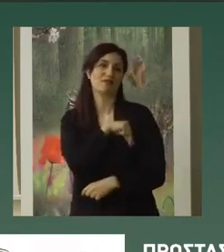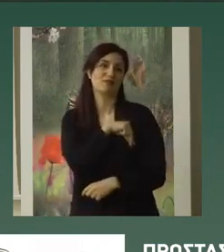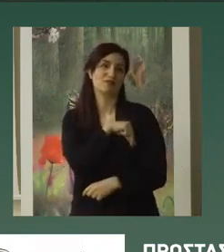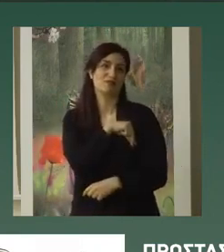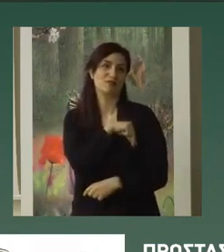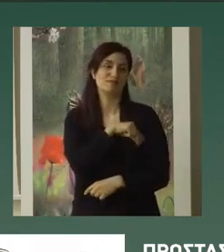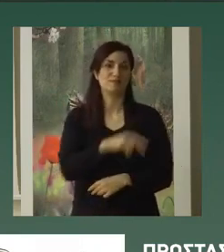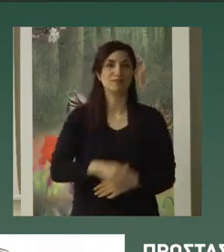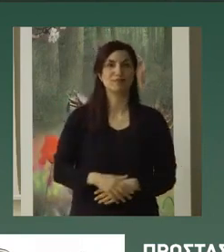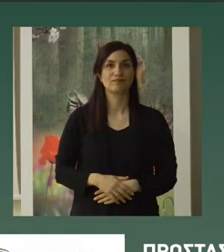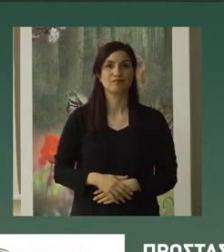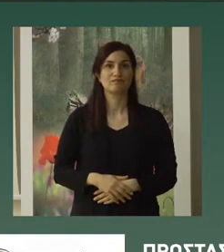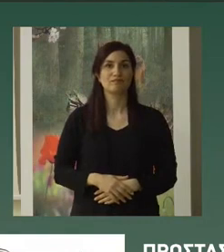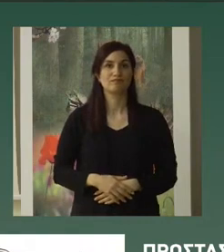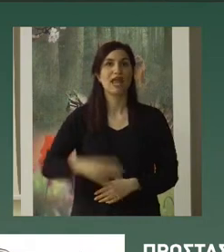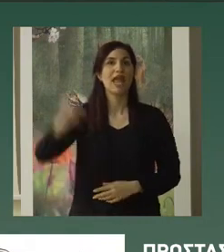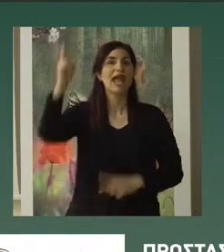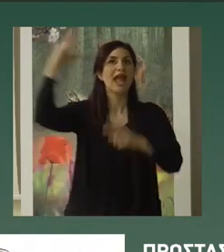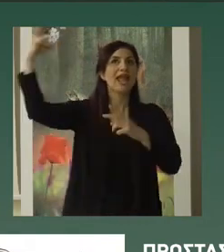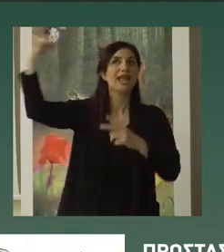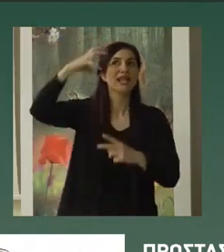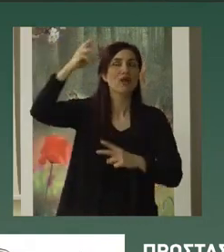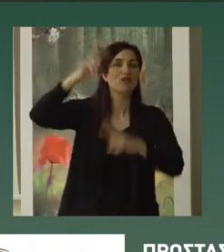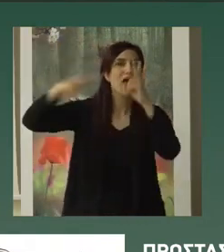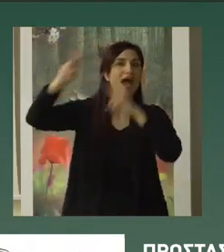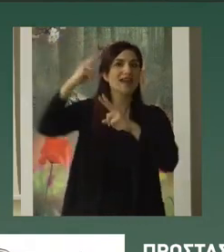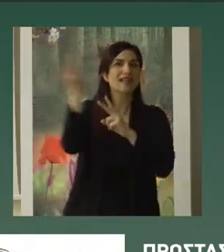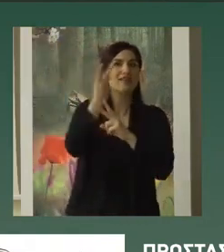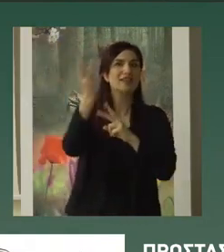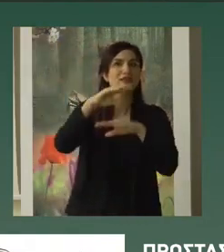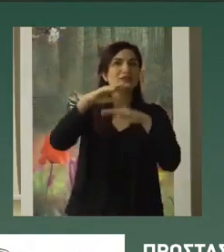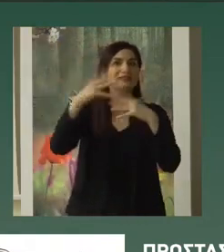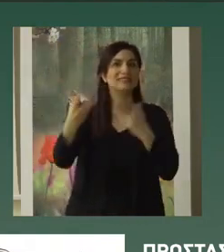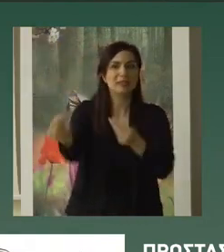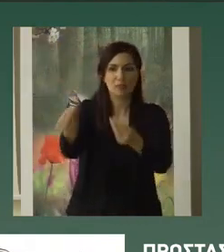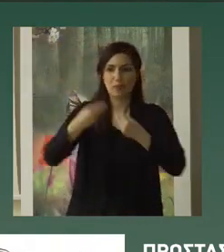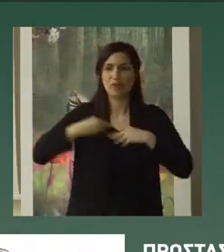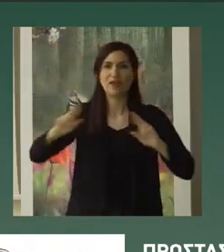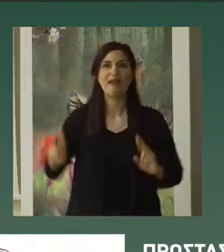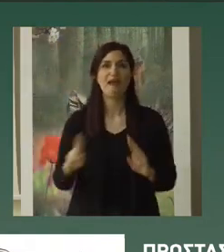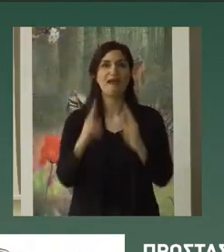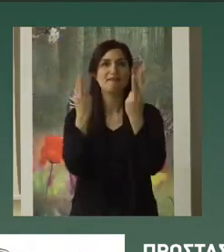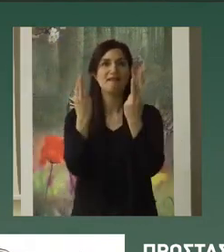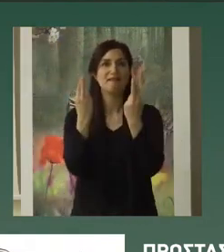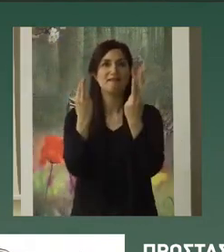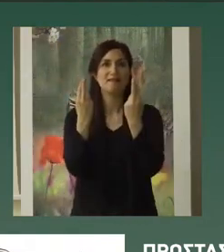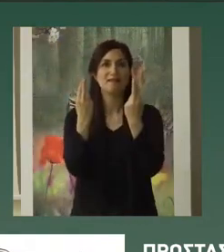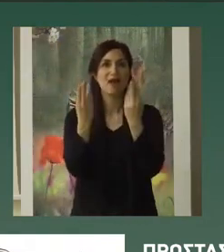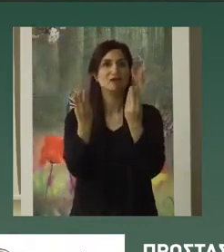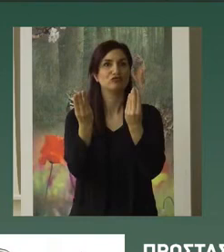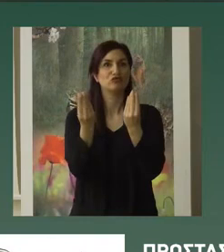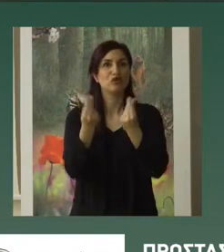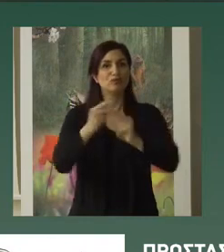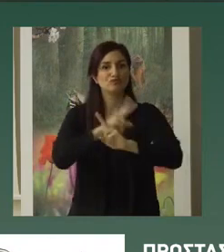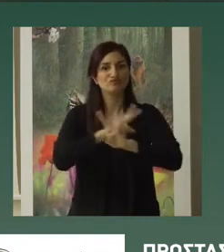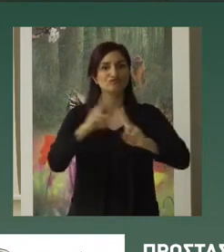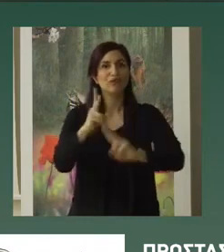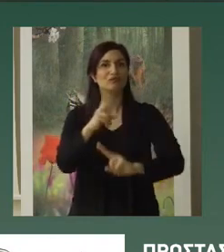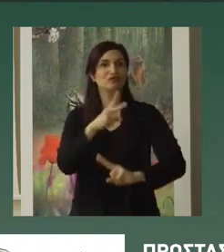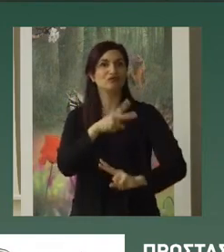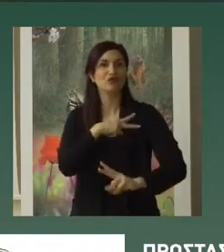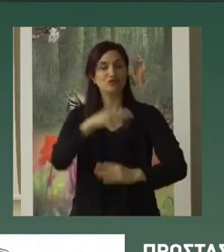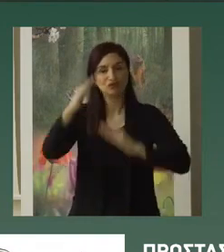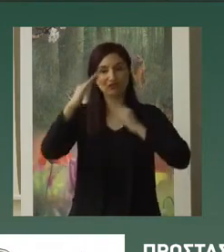ωρίμες, είναι ανανεώσιμες πηγές ενέργειας, ο ήλιος και ο άνεμος. Είναι η βιώσιμη κινητικότητα, δηλαδή να αλλάξει τα μέσα μεταφοράς, να κινηθείς δηλαδή προς πιο